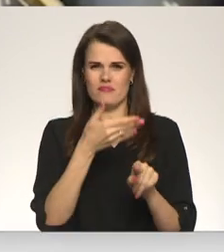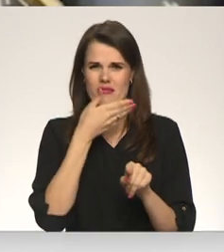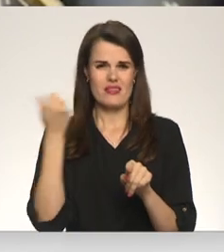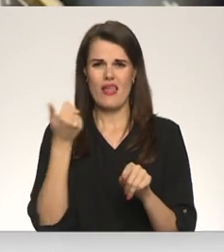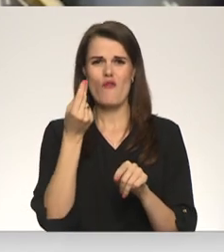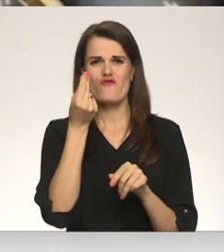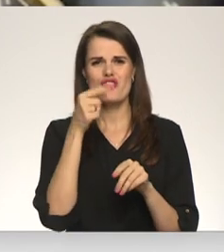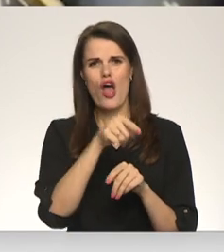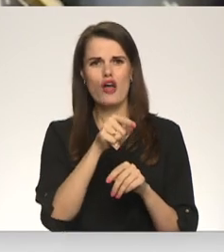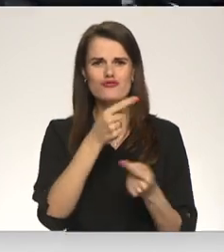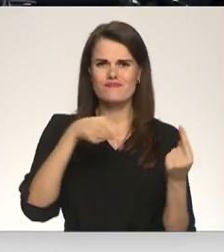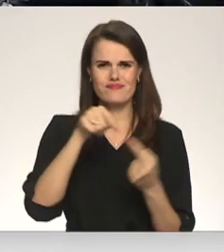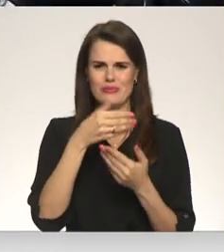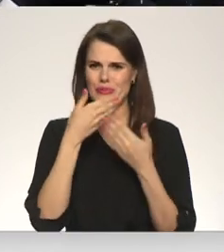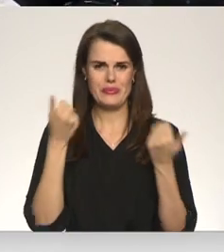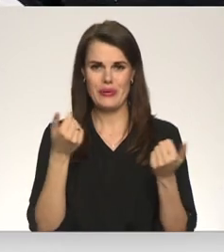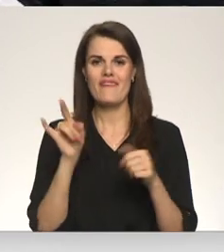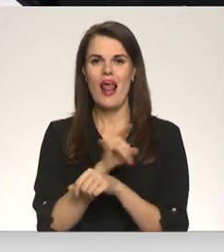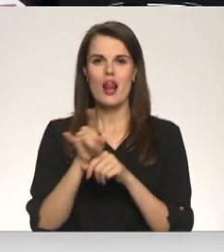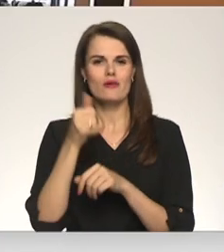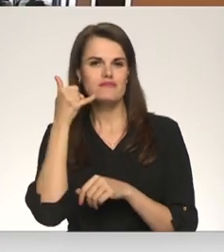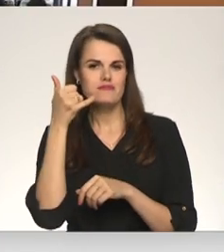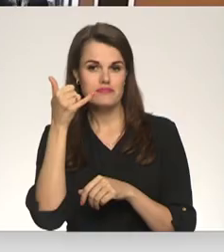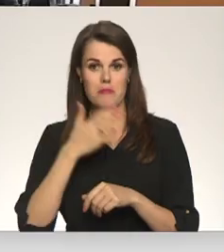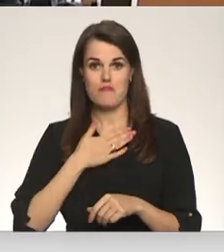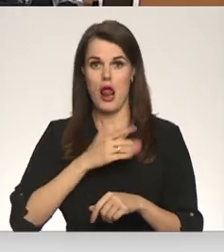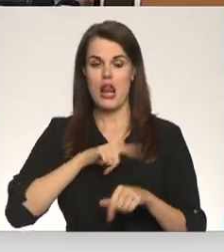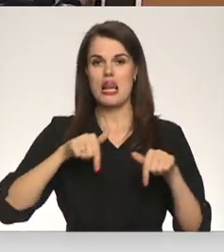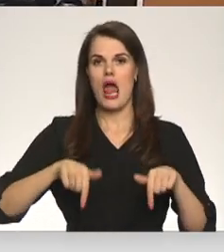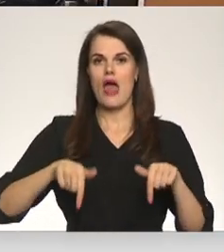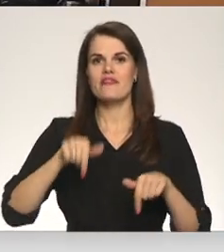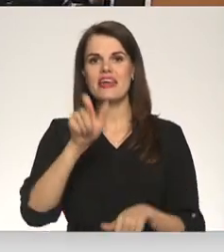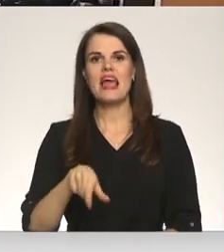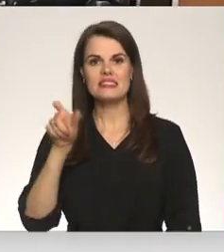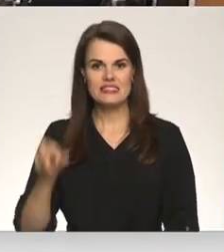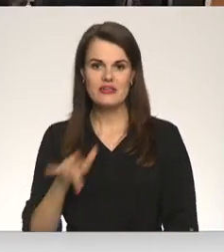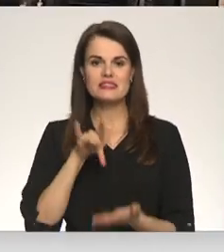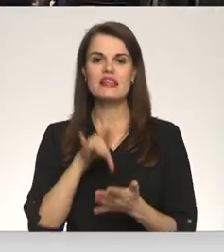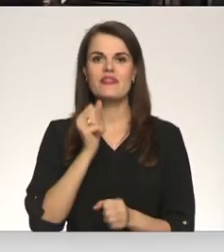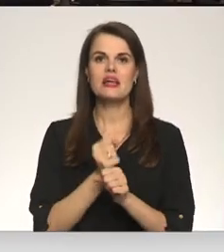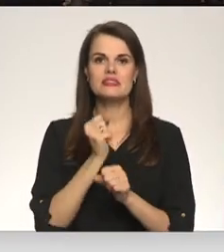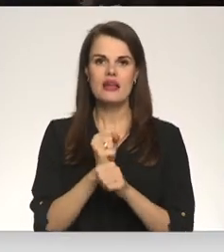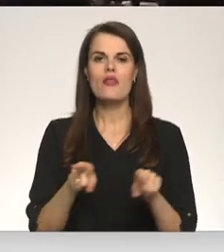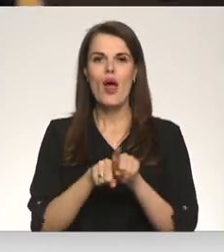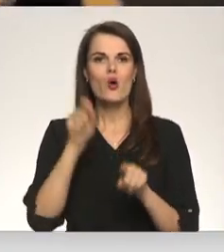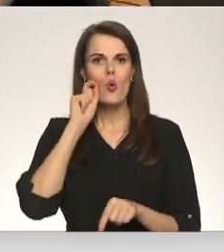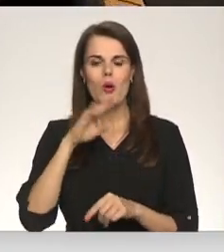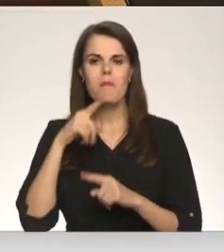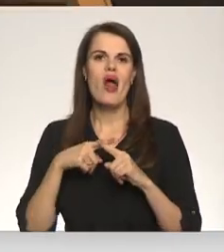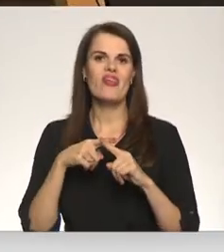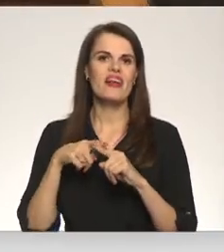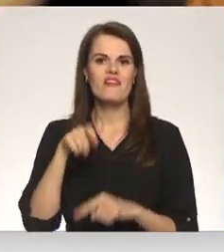neeksistējošos finanšu instrumentos. Viltus Brokeri ir mūsu pašu Latvijas iedzīvotāji. Centrā strādāja arī Ukrainas un